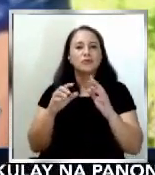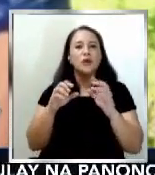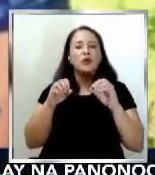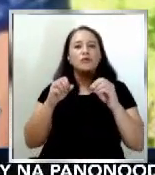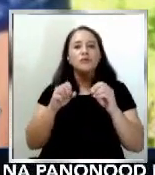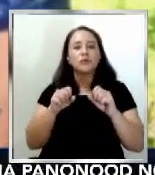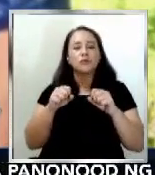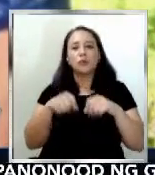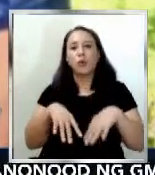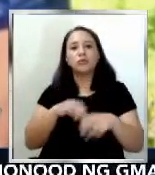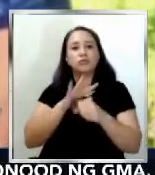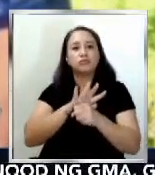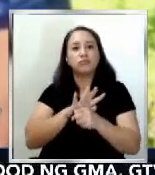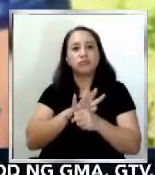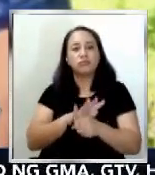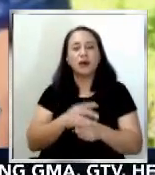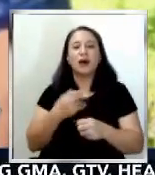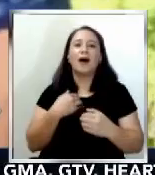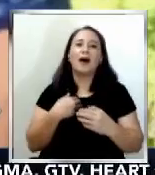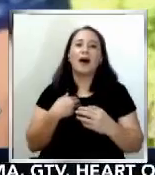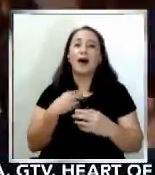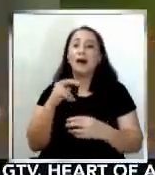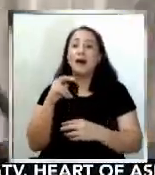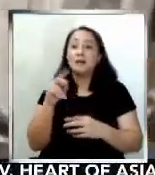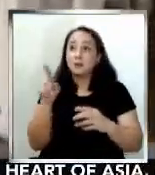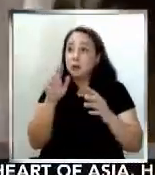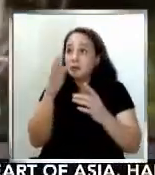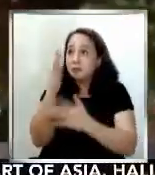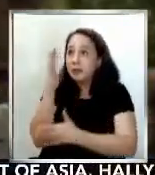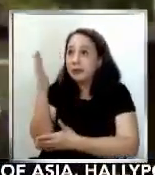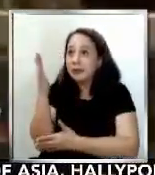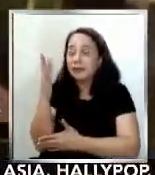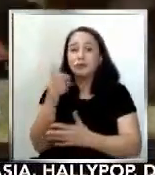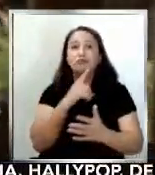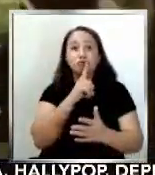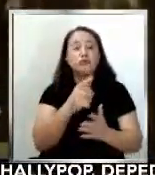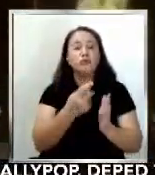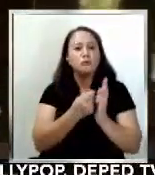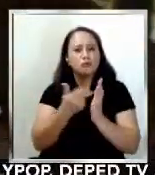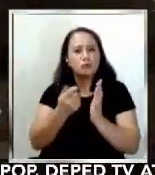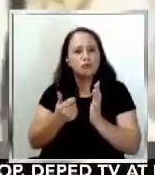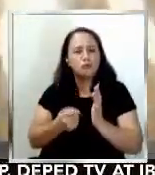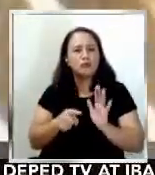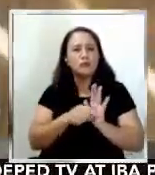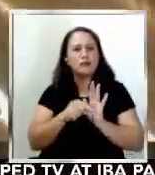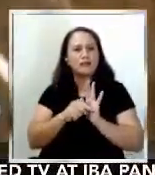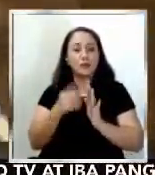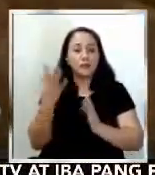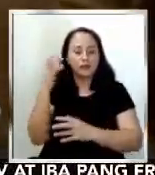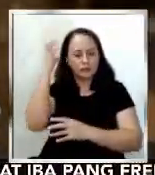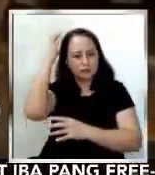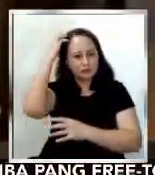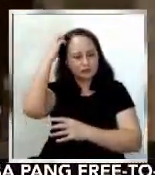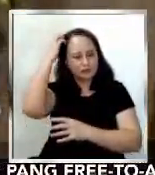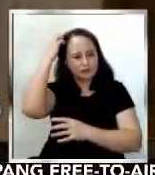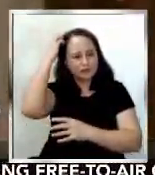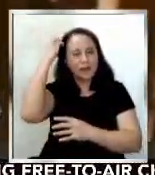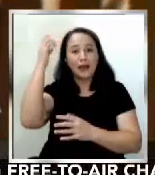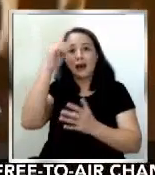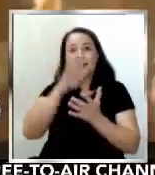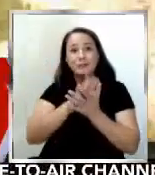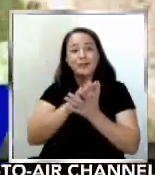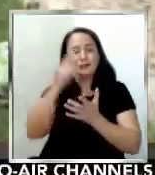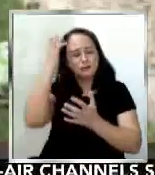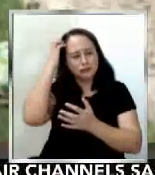really has its way of removing negativities. Kung dati, kamot ulo si Mister sa mga plano ni Mrs.,